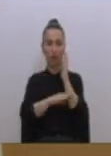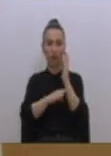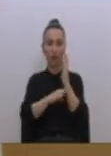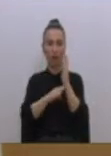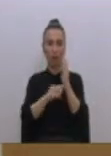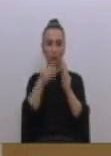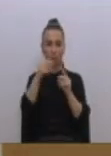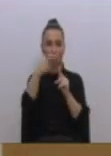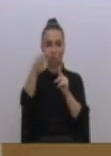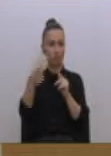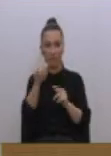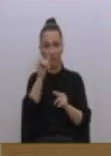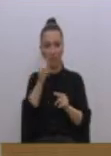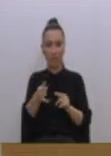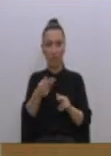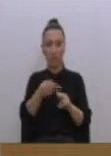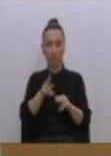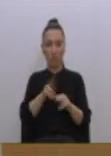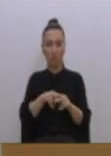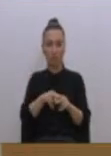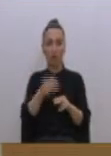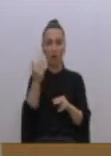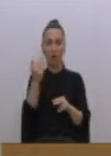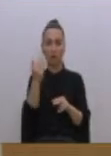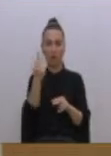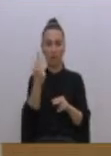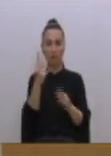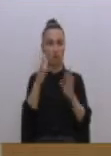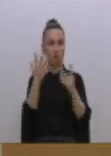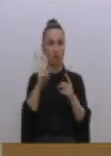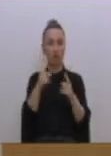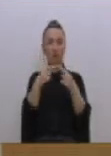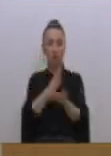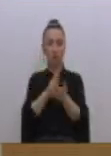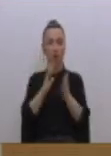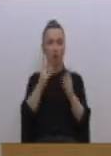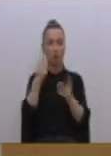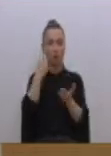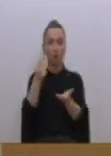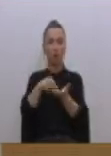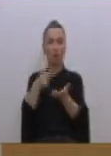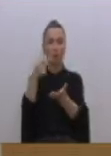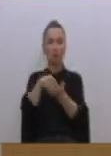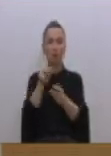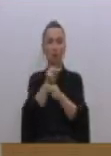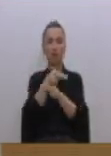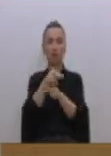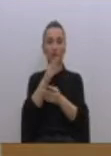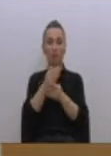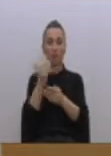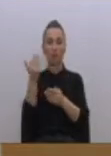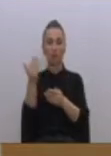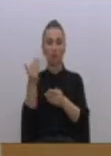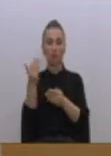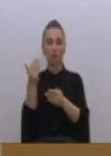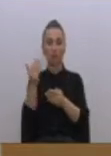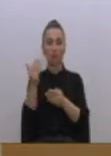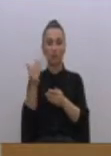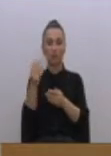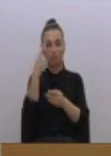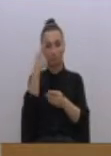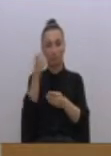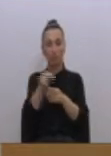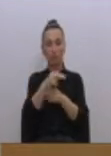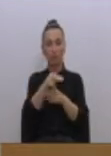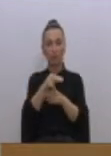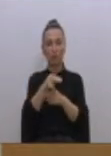თქვენ დასწნას აქვეყნებთ და ეს არ არის ერთი შემთხვევა სხვა მუნიციპალიტეტების შემთხვევაში თქონია ნიშნები რომ თქვენი დასწნის გამოქვეყნებამდე მათ ქონდათ